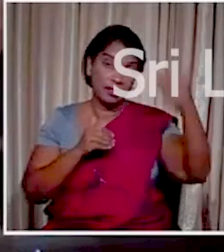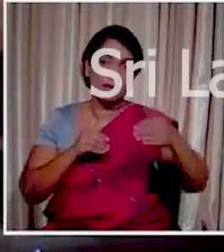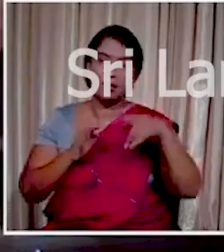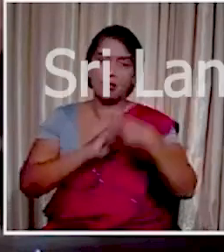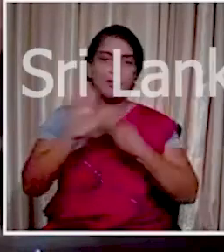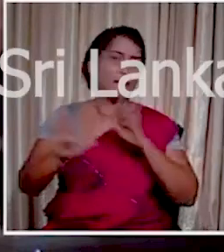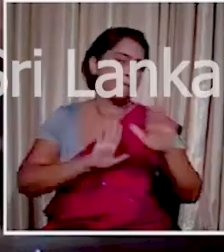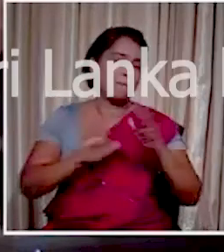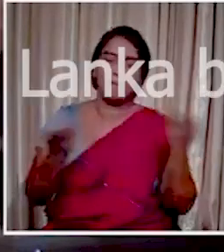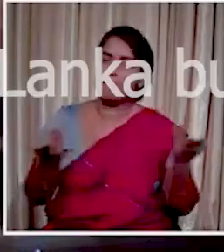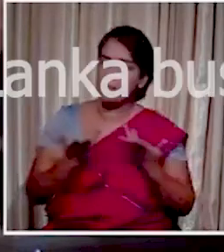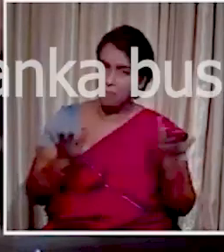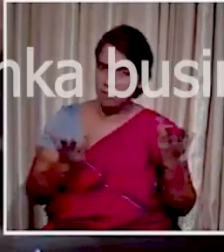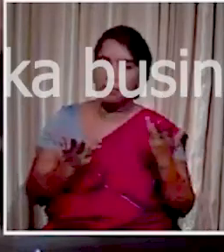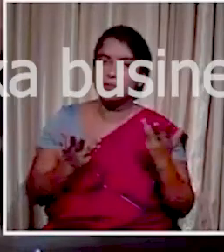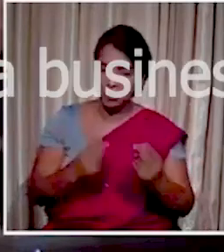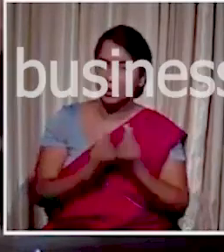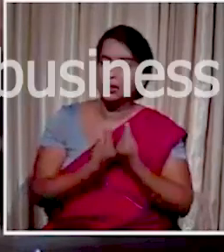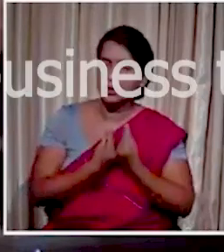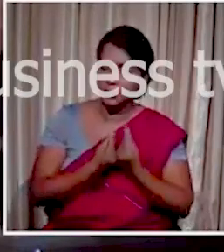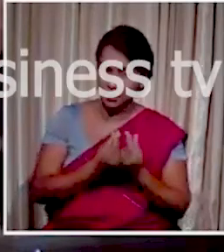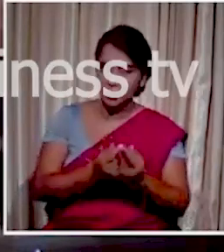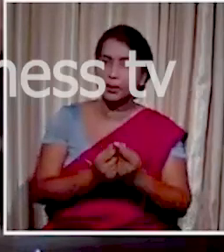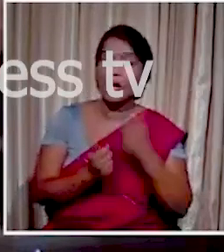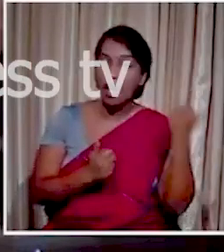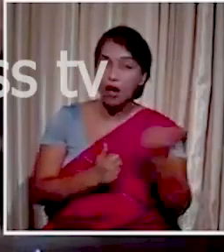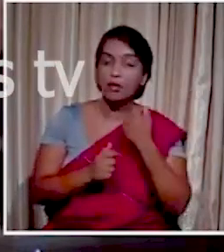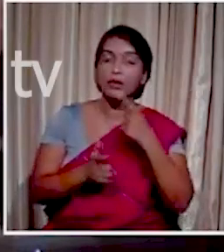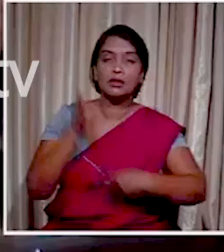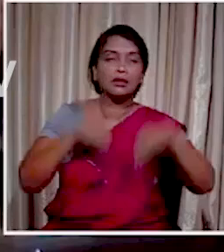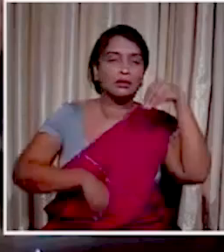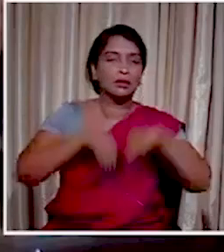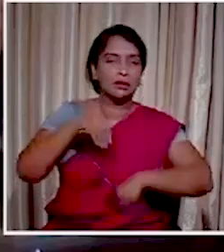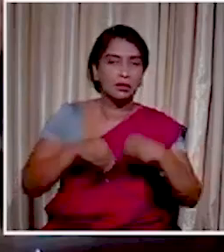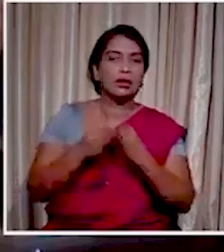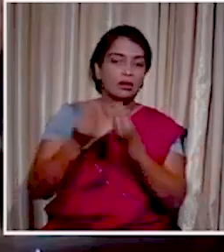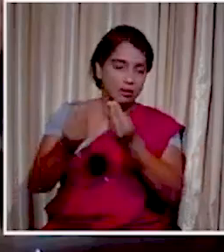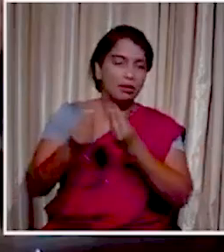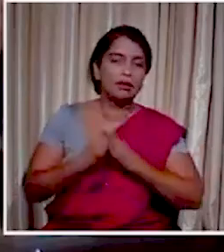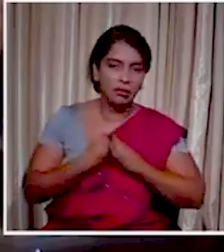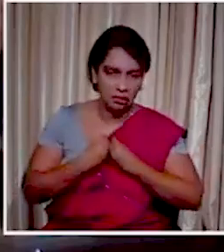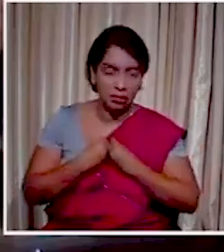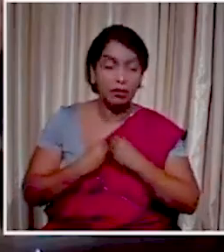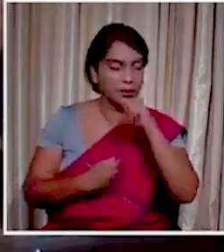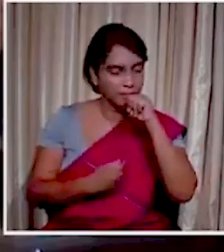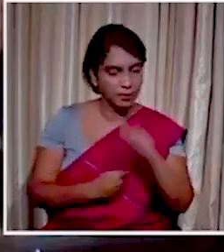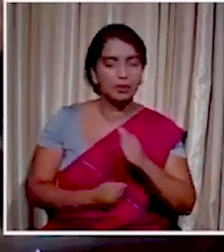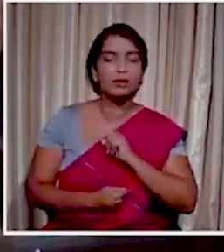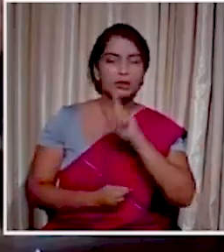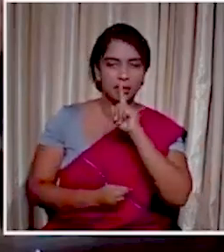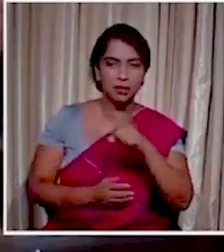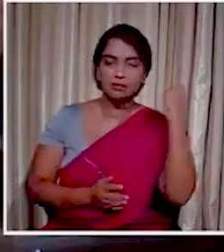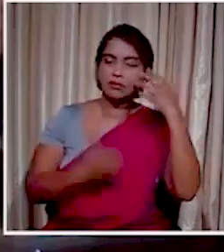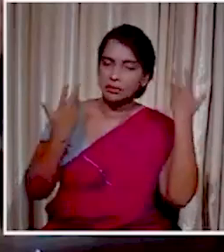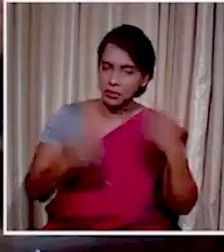රට පාලනය කරන්න ඒ නිසා ඉතා වේගෙන් නව ජනවරමකට අවස්ථාවක් ලබා දී යුතුයි කියන ස්ථාවරයේදී මා